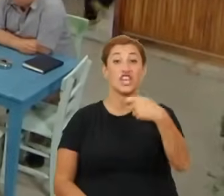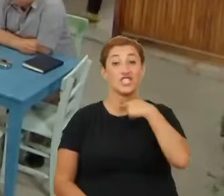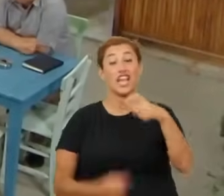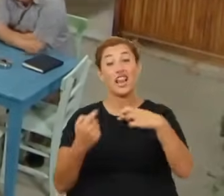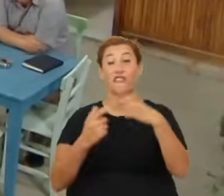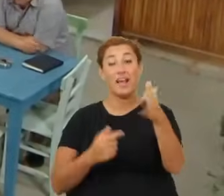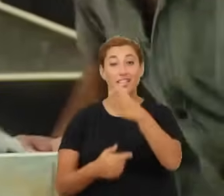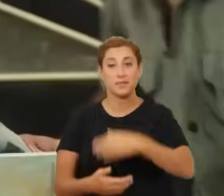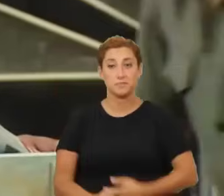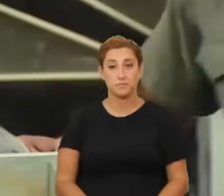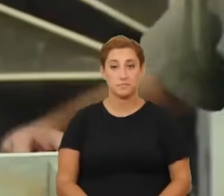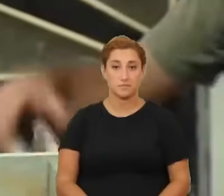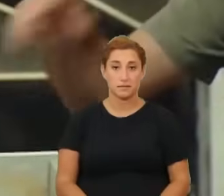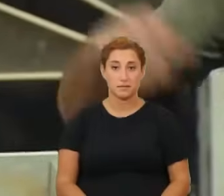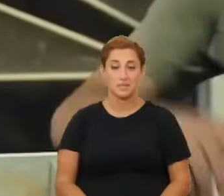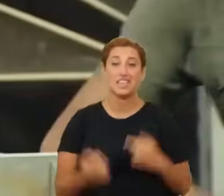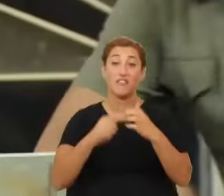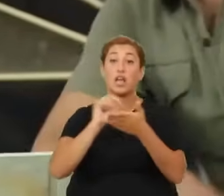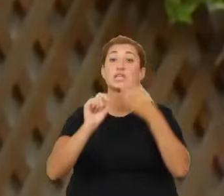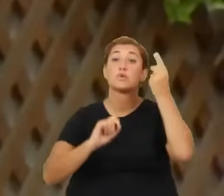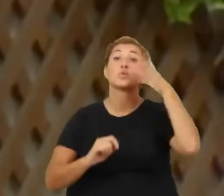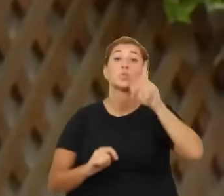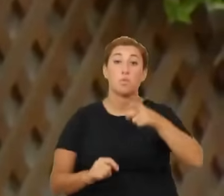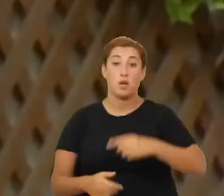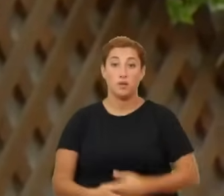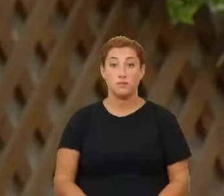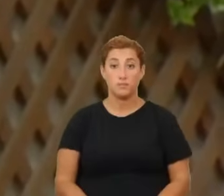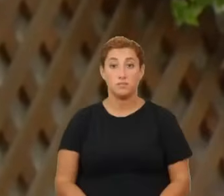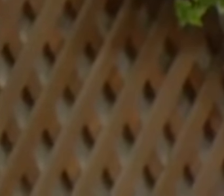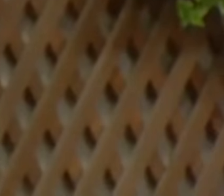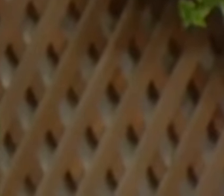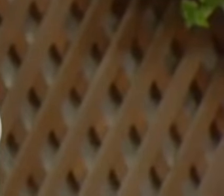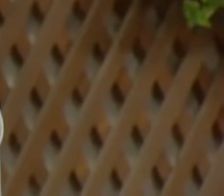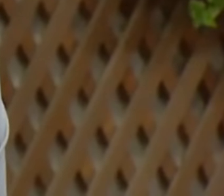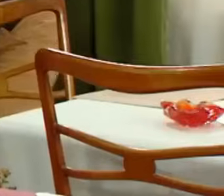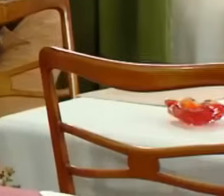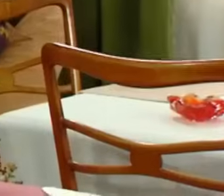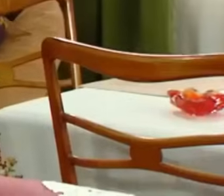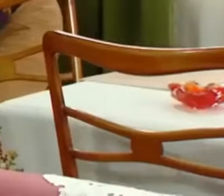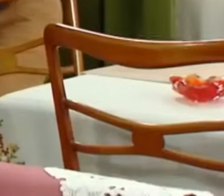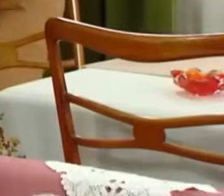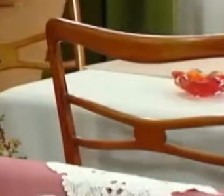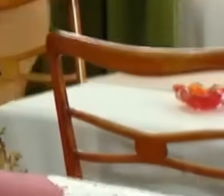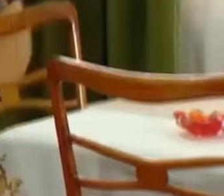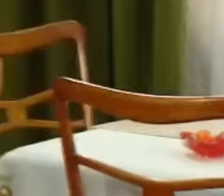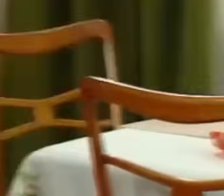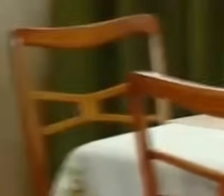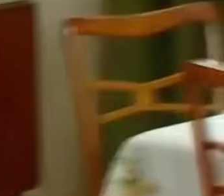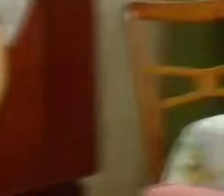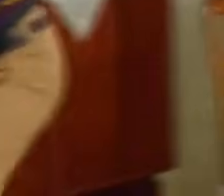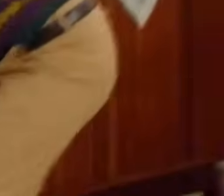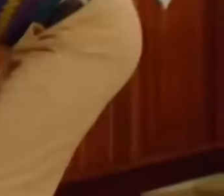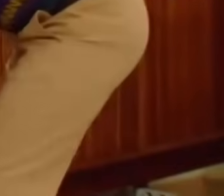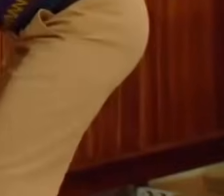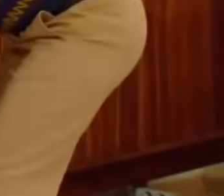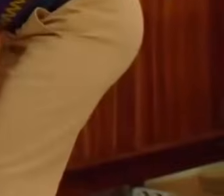ipini. Refik yazmayı unutma oğlum. Niyazi Haşim ve Mesut'a döndü. Şahin